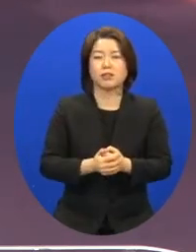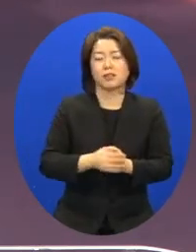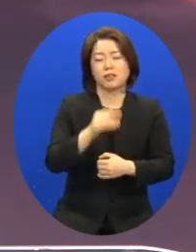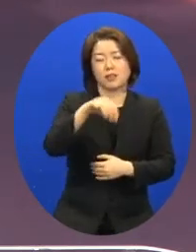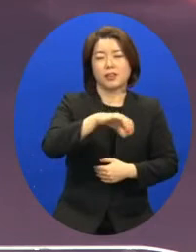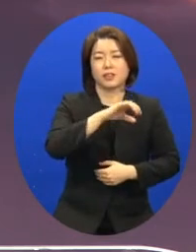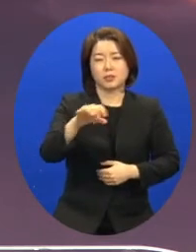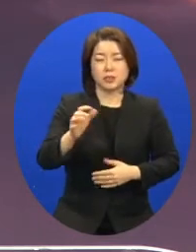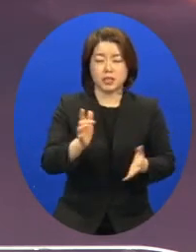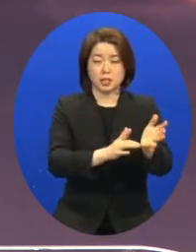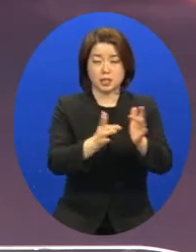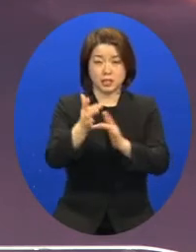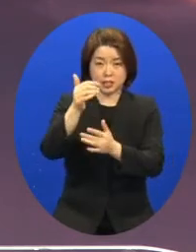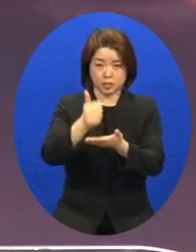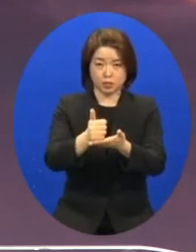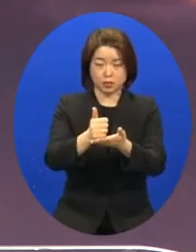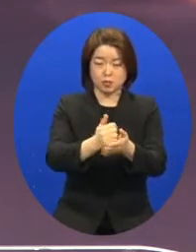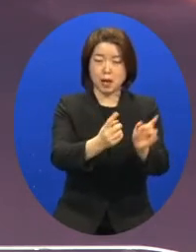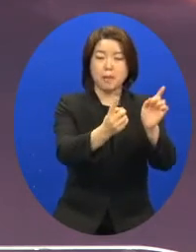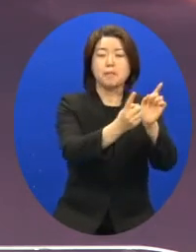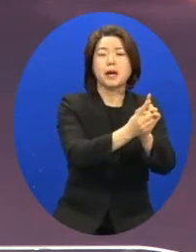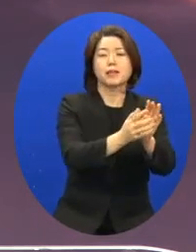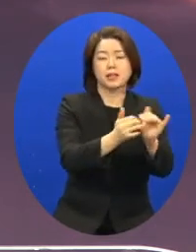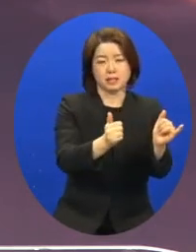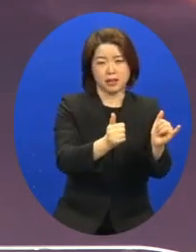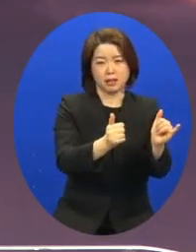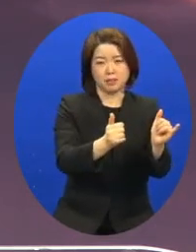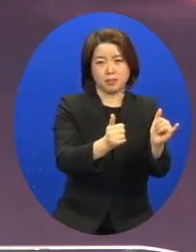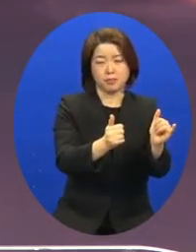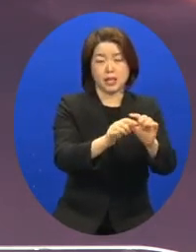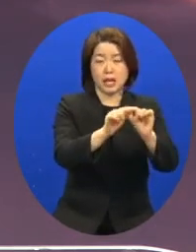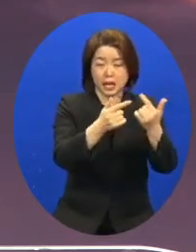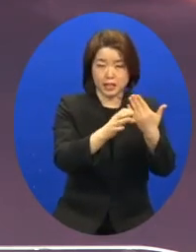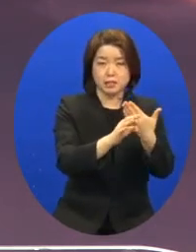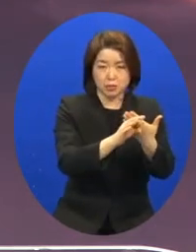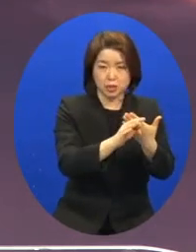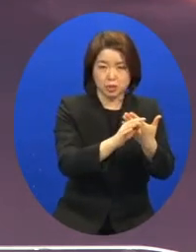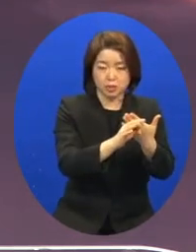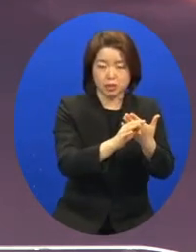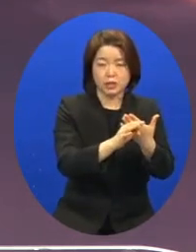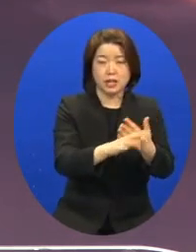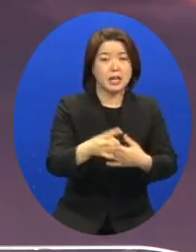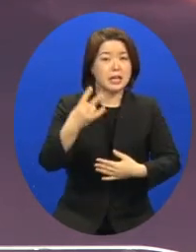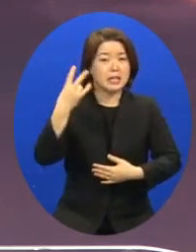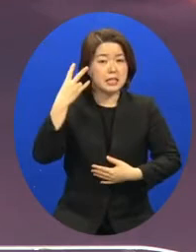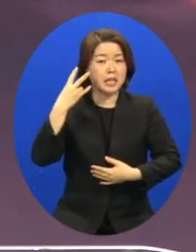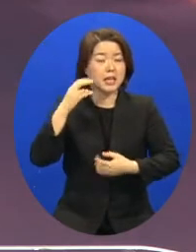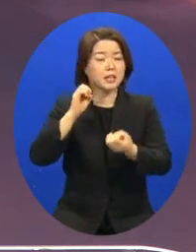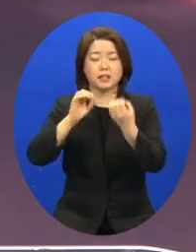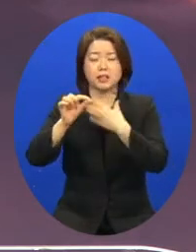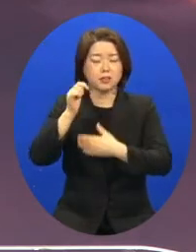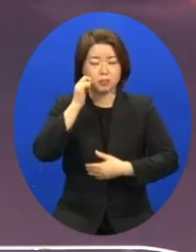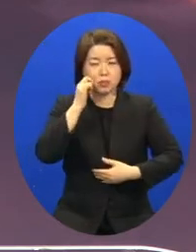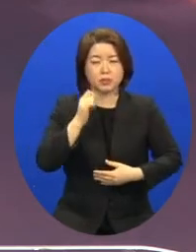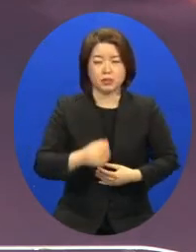십자가의 예수님을 만난 사람 아니면 예 라고 대답이 안